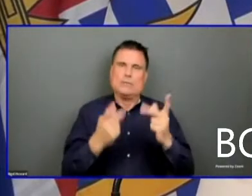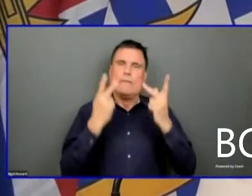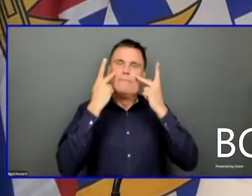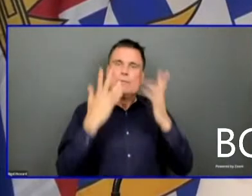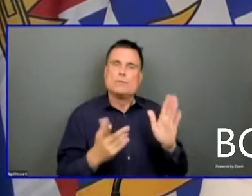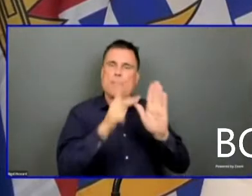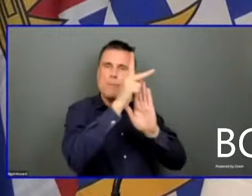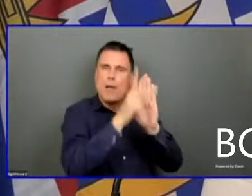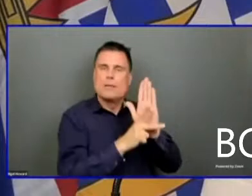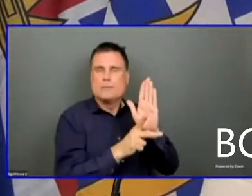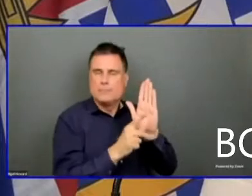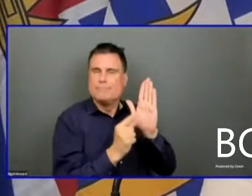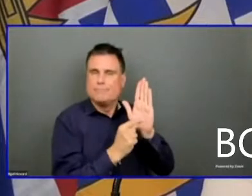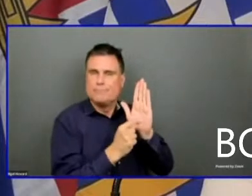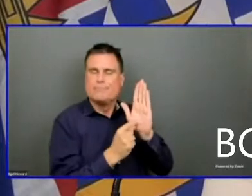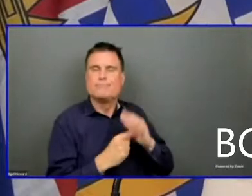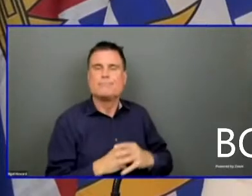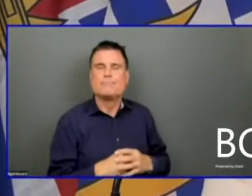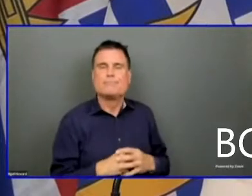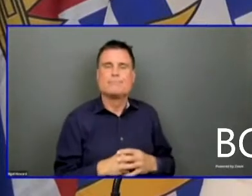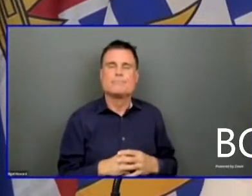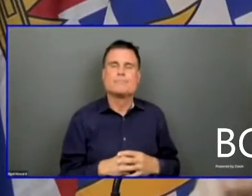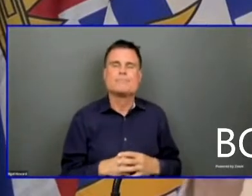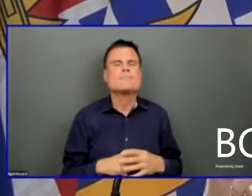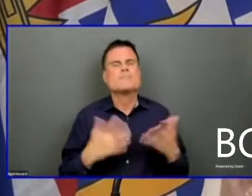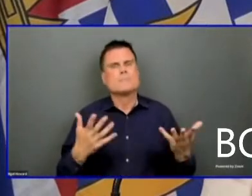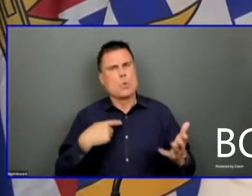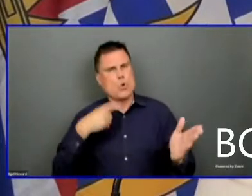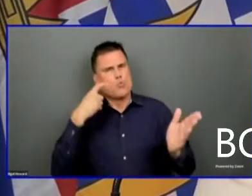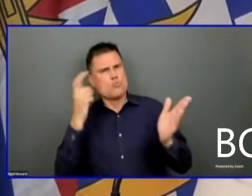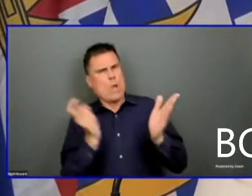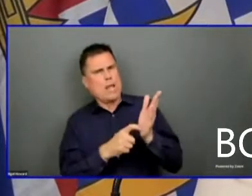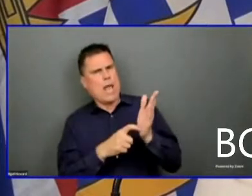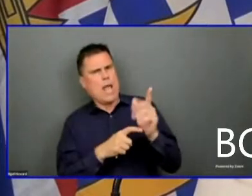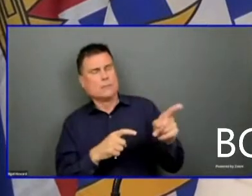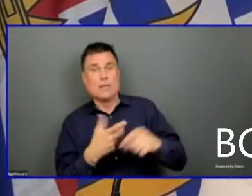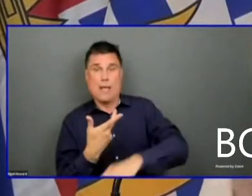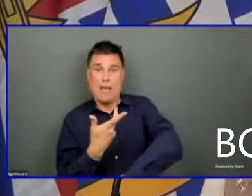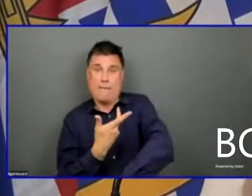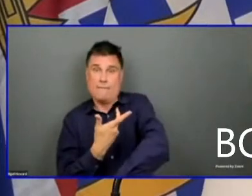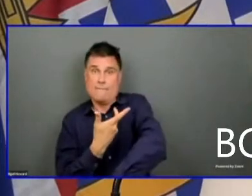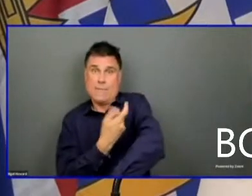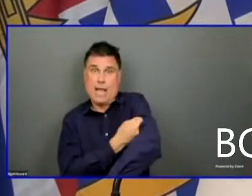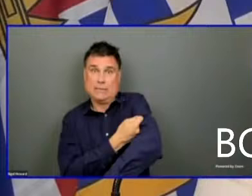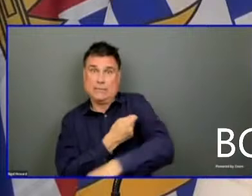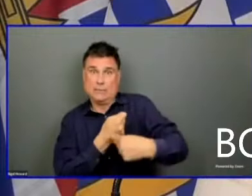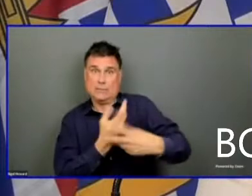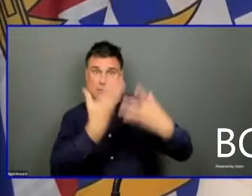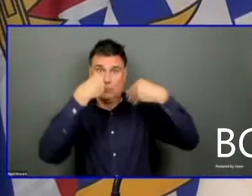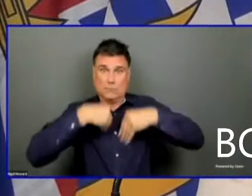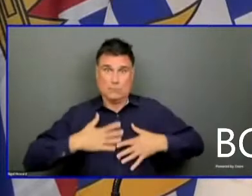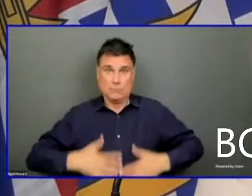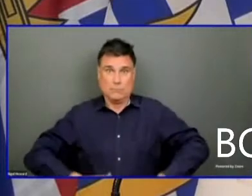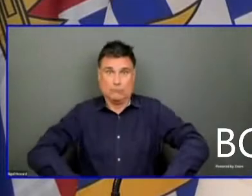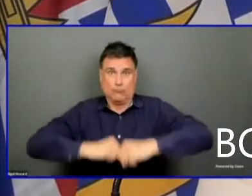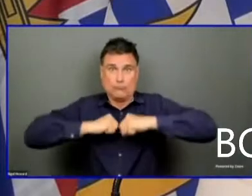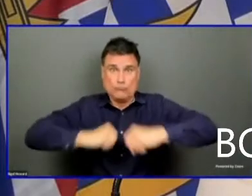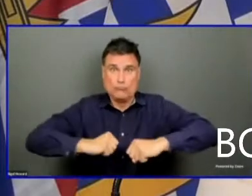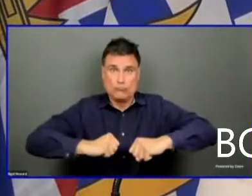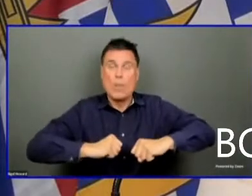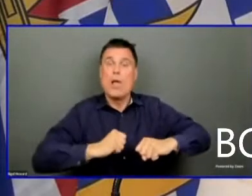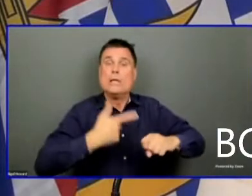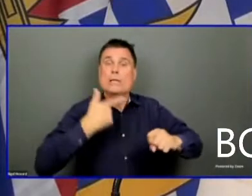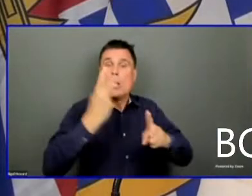院我家附近的长期护理院夏天我是看到这些老人可以看望自己的